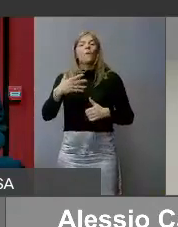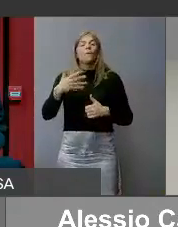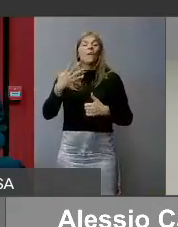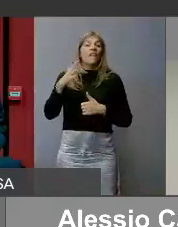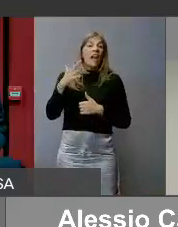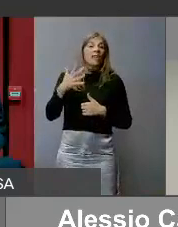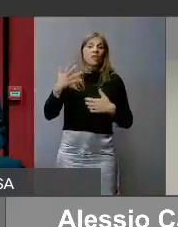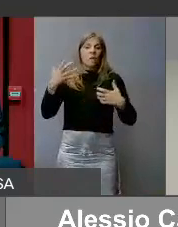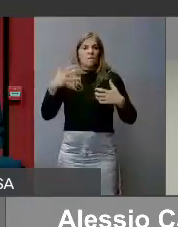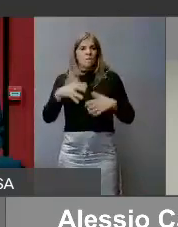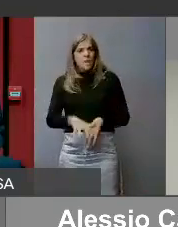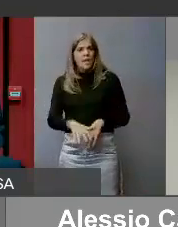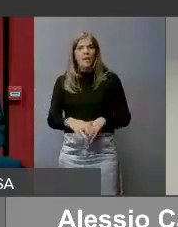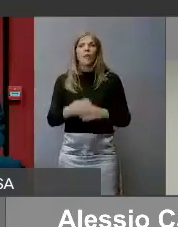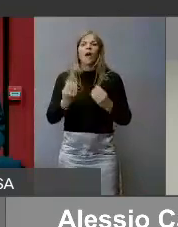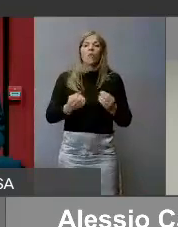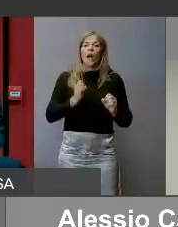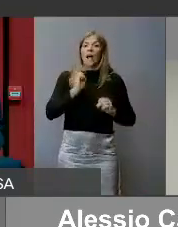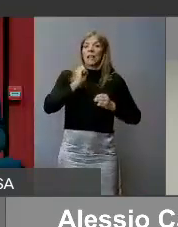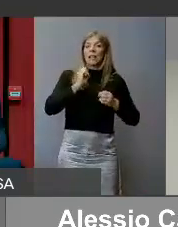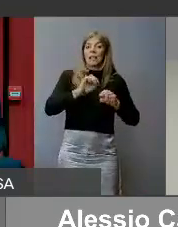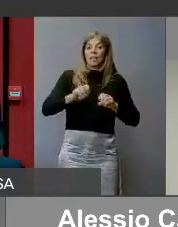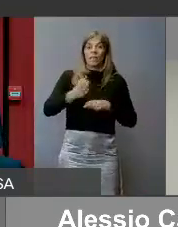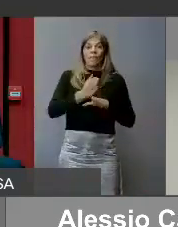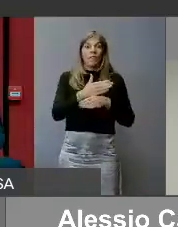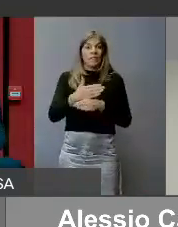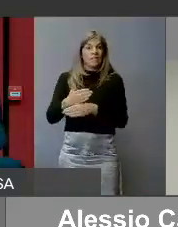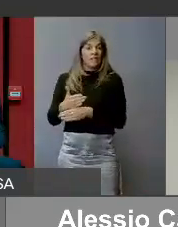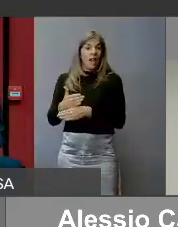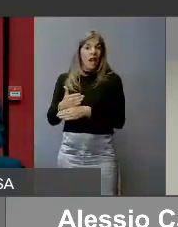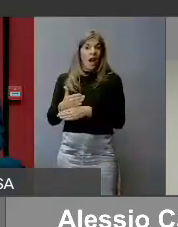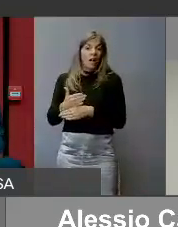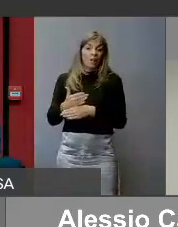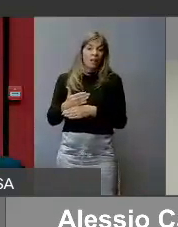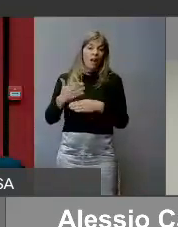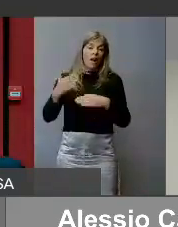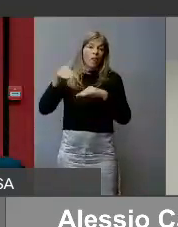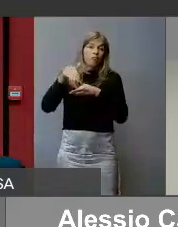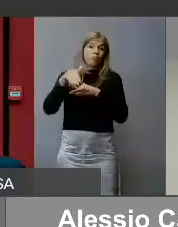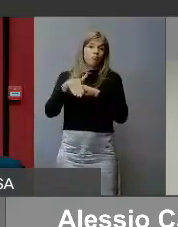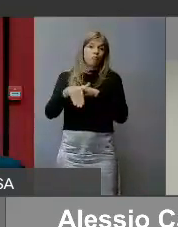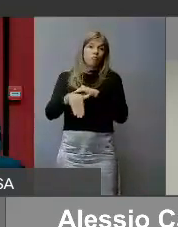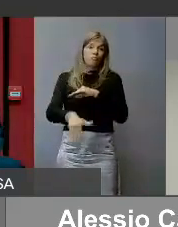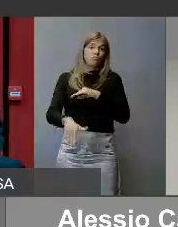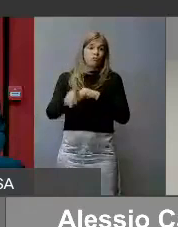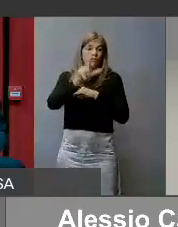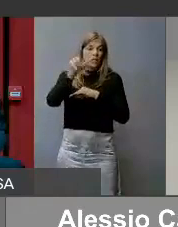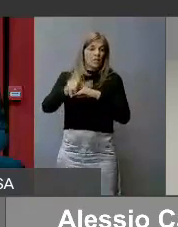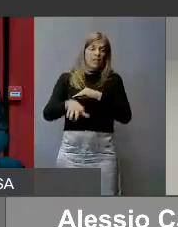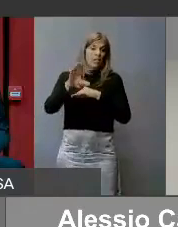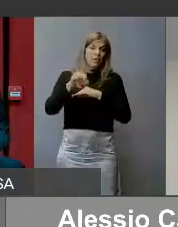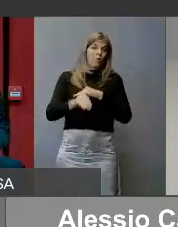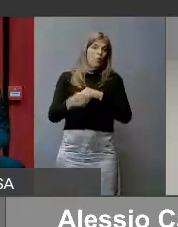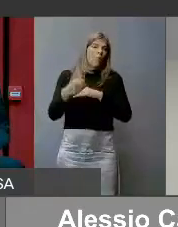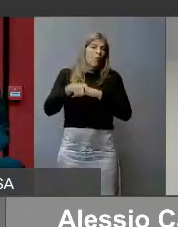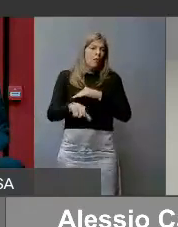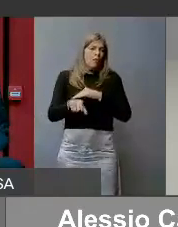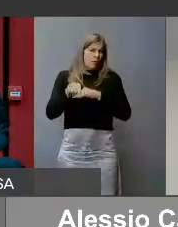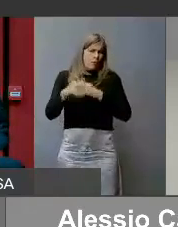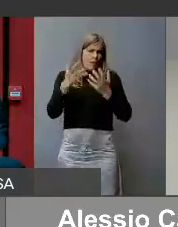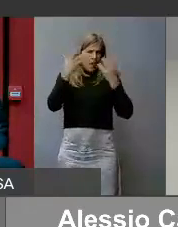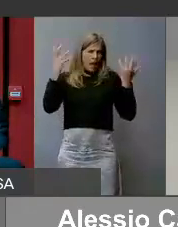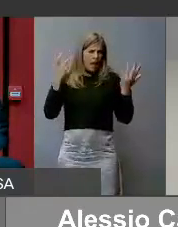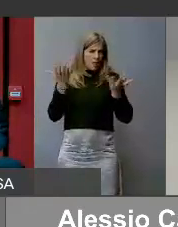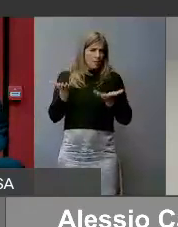un calo della differenziata diciamo un po in tutto il territorio con una causa ben precisa